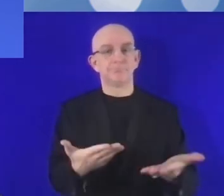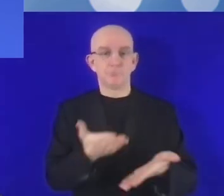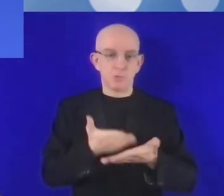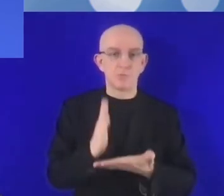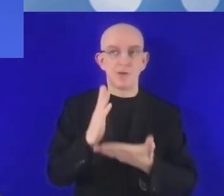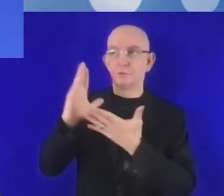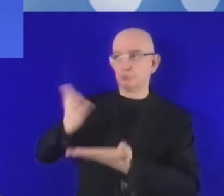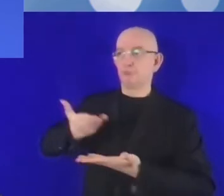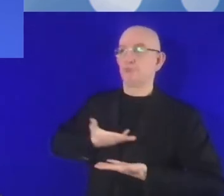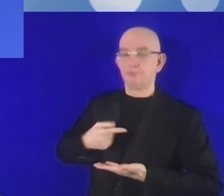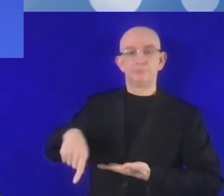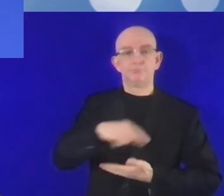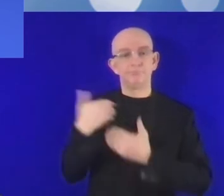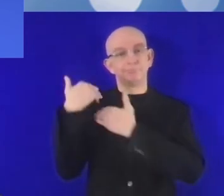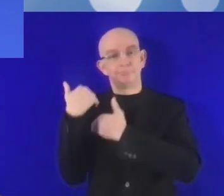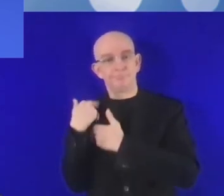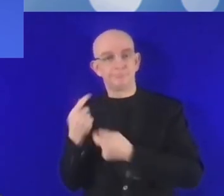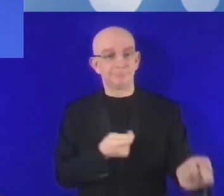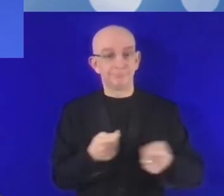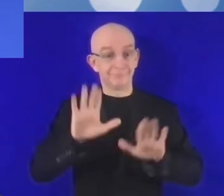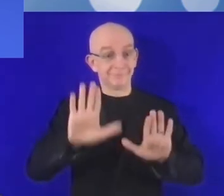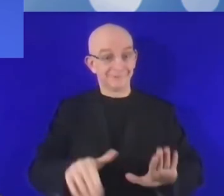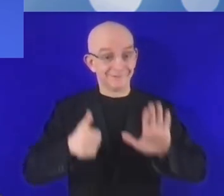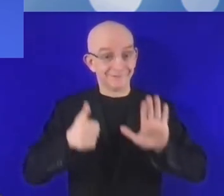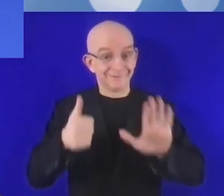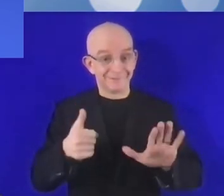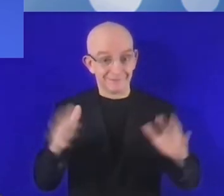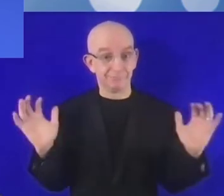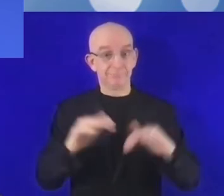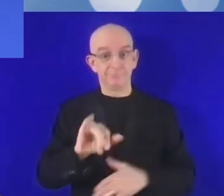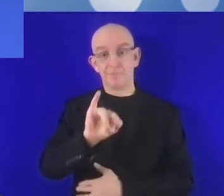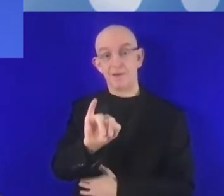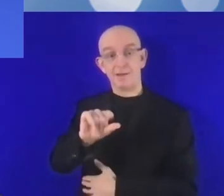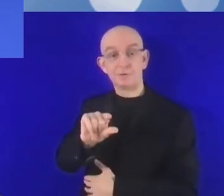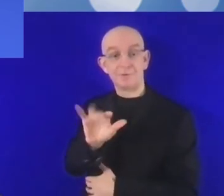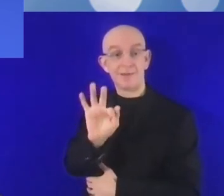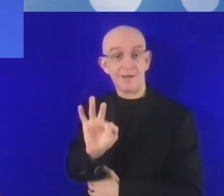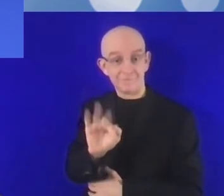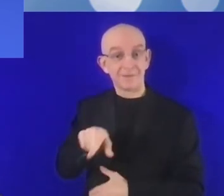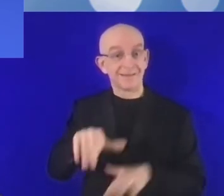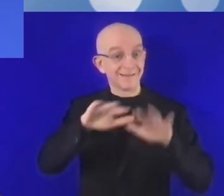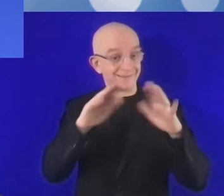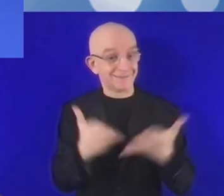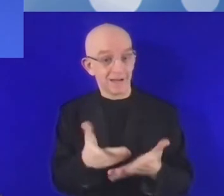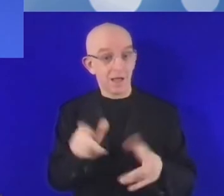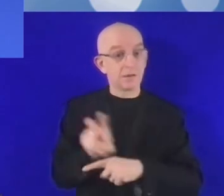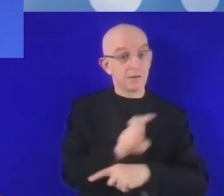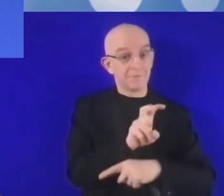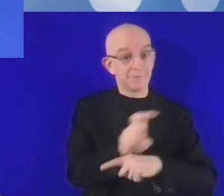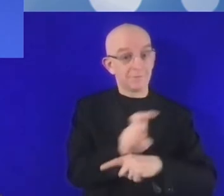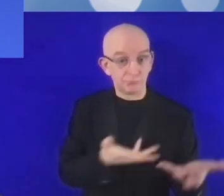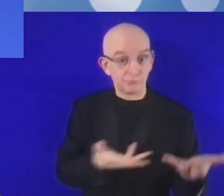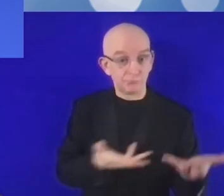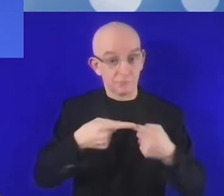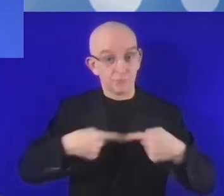Oui, la gestion d'Internet, vous savez, la perspective a changé ces dernières années. On ne parle plus seulement de gestion d'Internet, on parle de